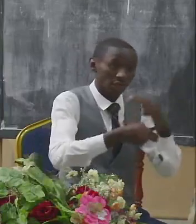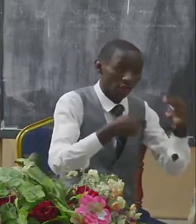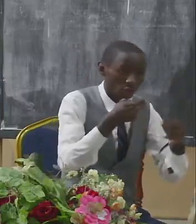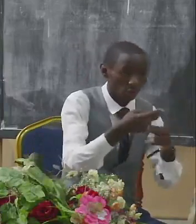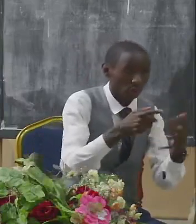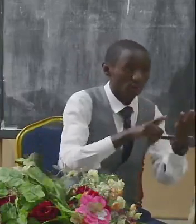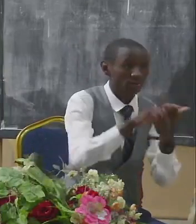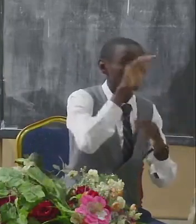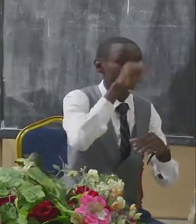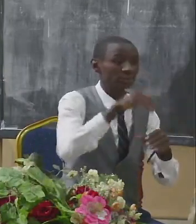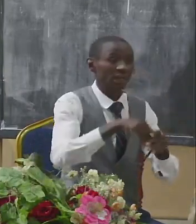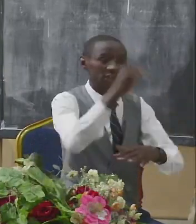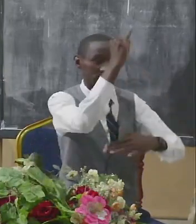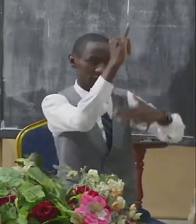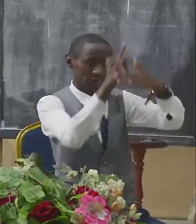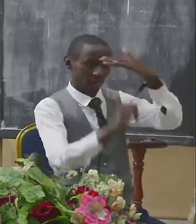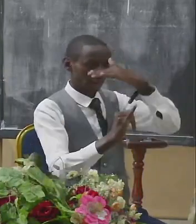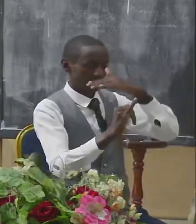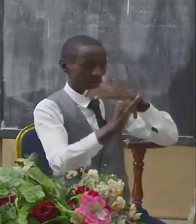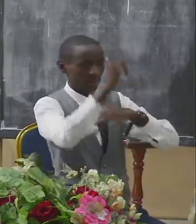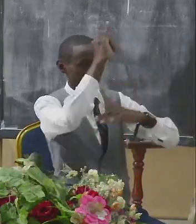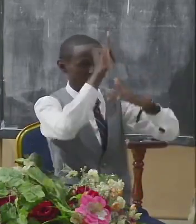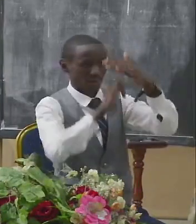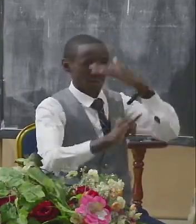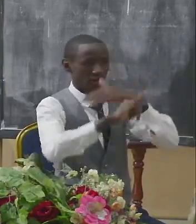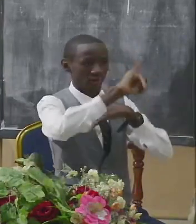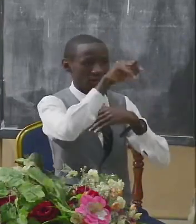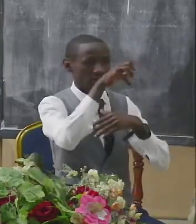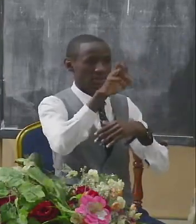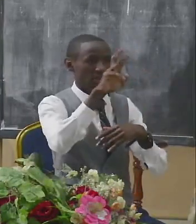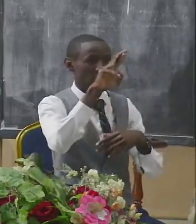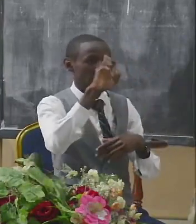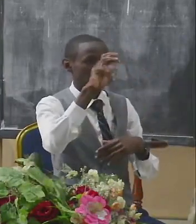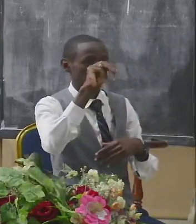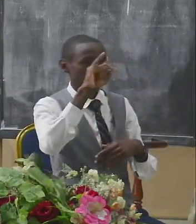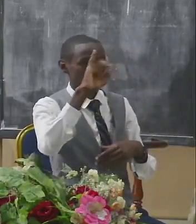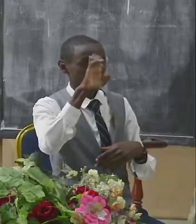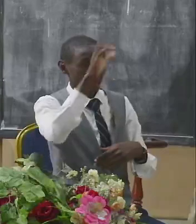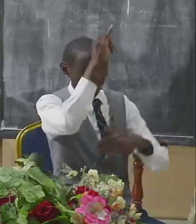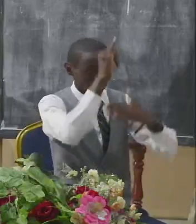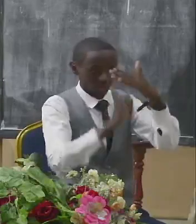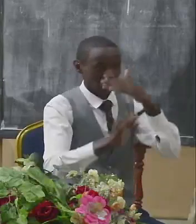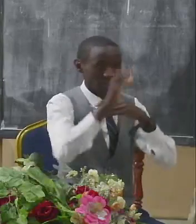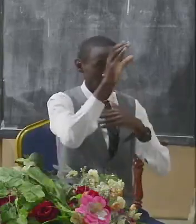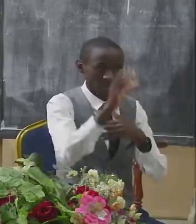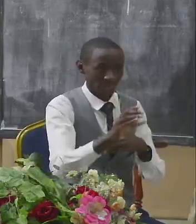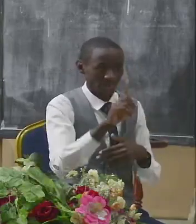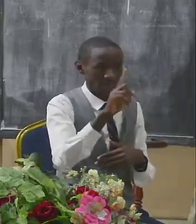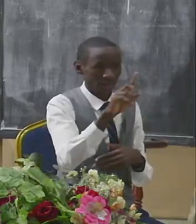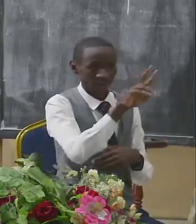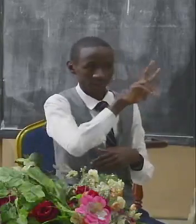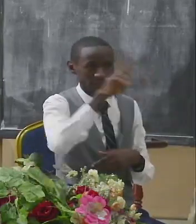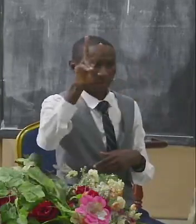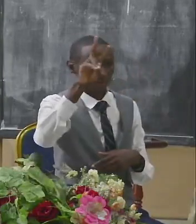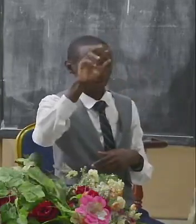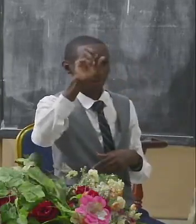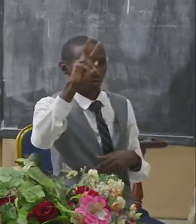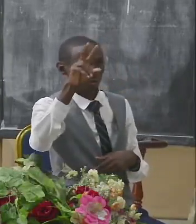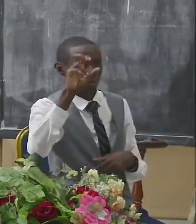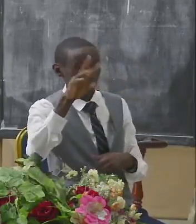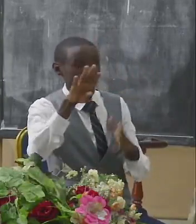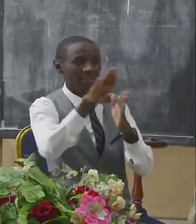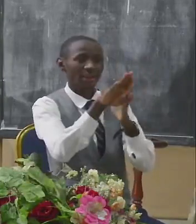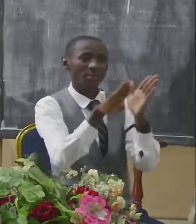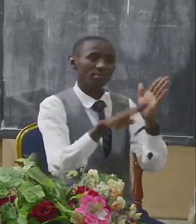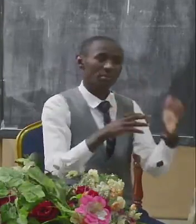Joenye tutasoma katika Yeremia. On va lire Jérémie 1. Tutasoma Yeremia sura moja. Verset 12. Mustari ya kumi na mbili. La Bible